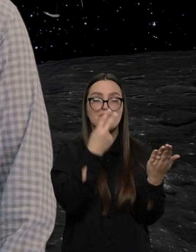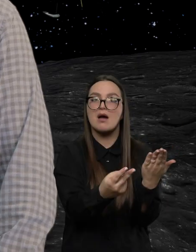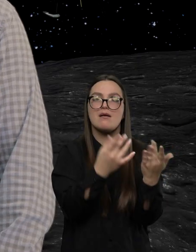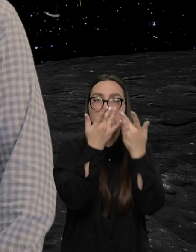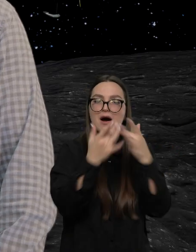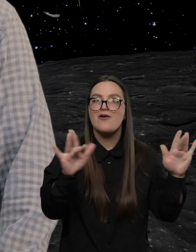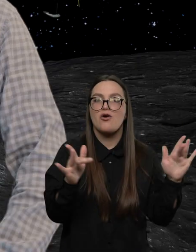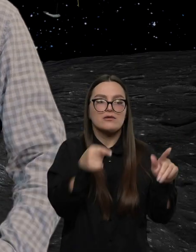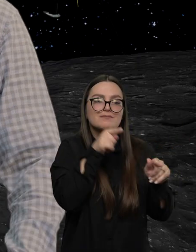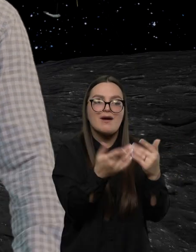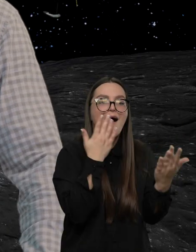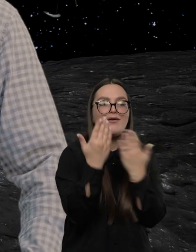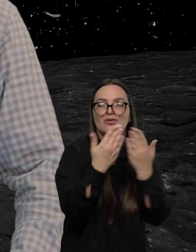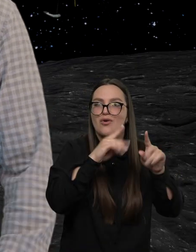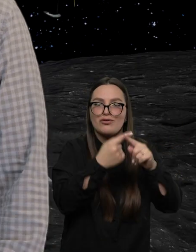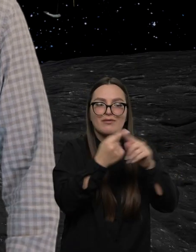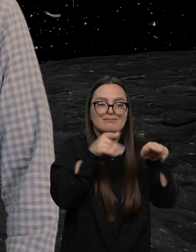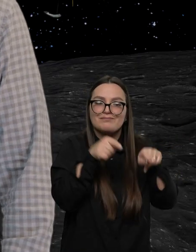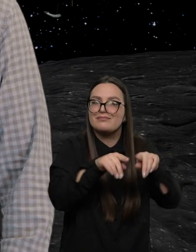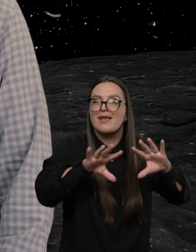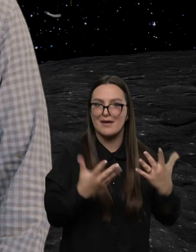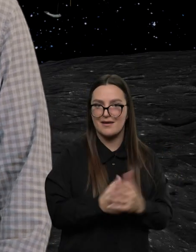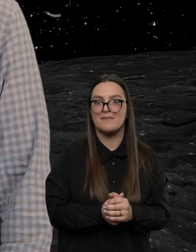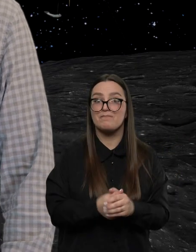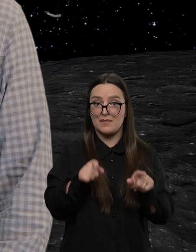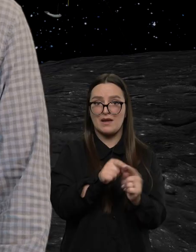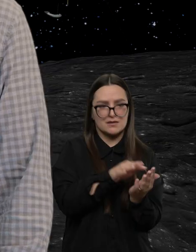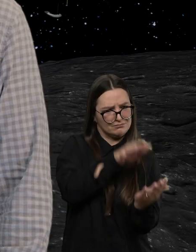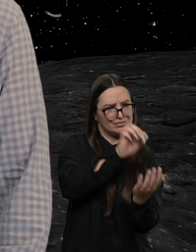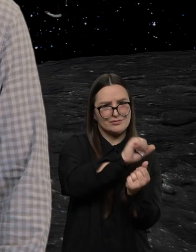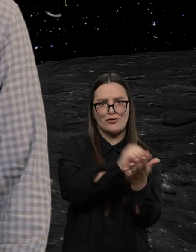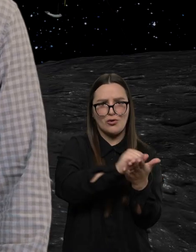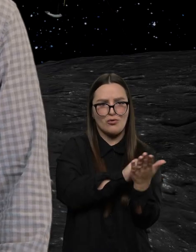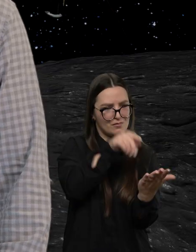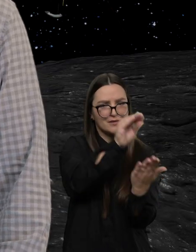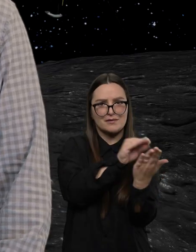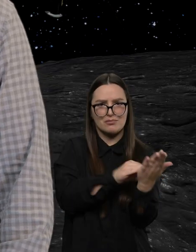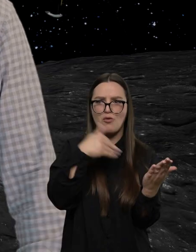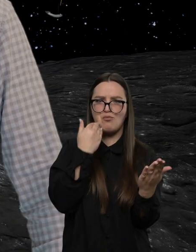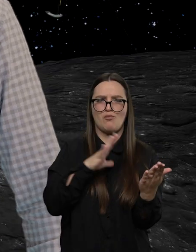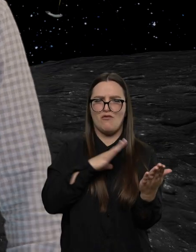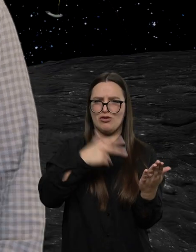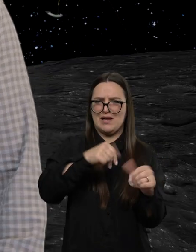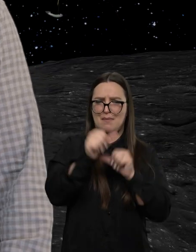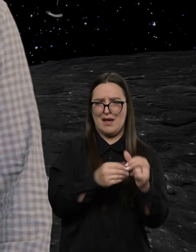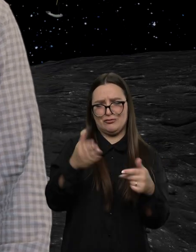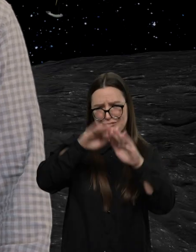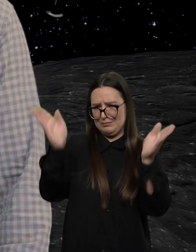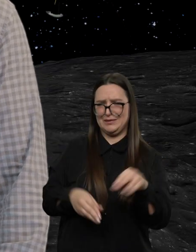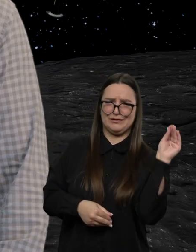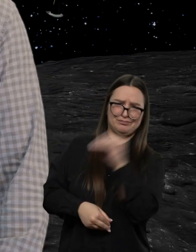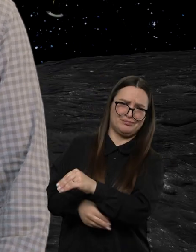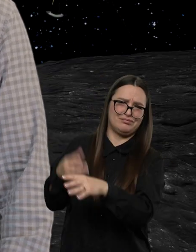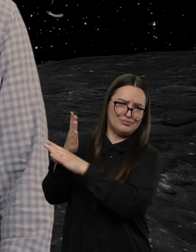tos kalibracijos kreivės atrodo. Ir tą raportą tada sėdėjo virš 30 metų spinte, kur nors niekas